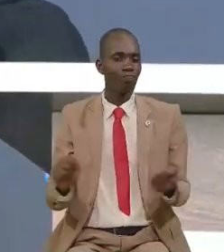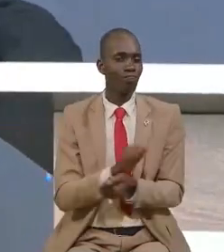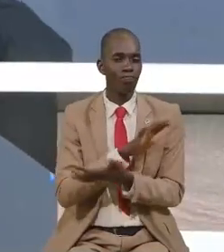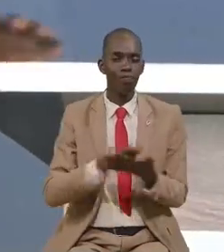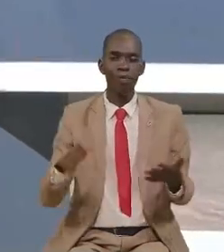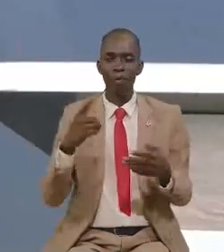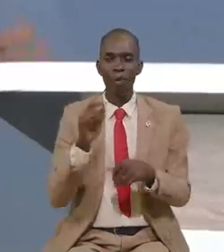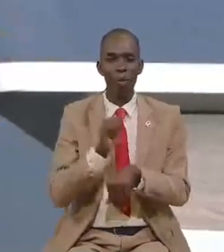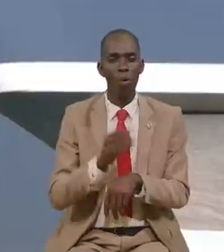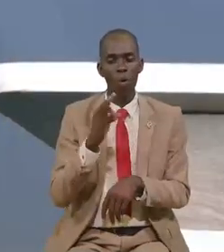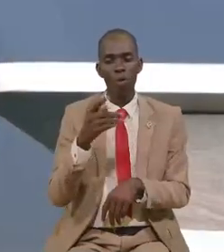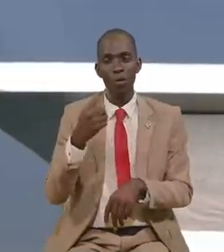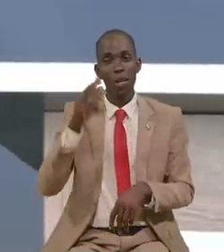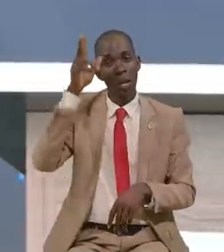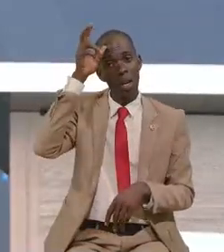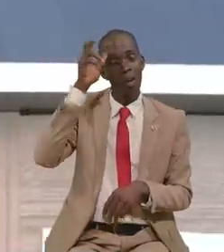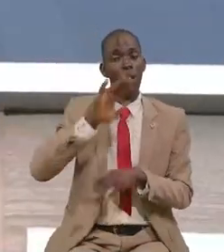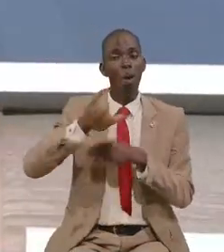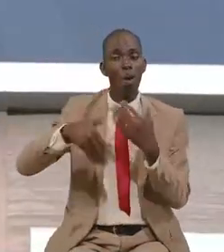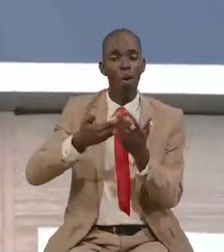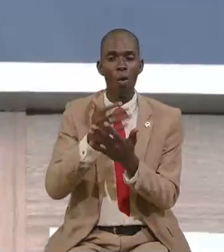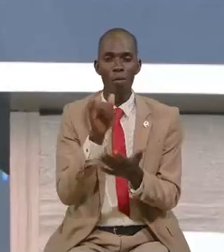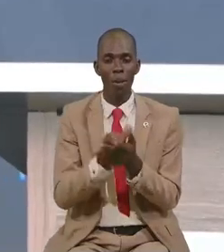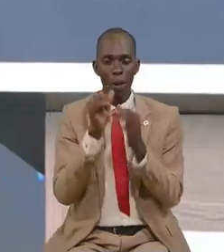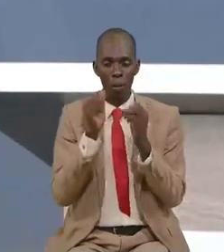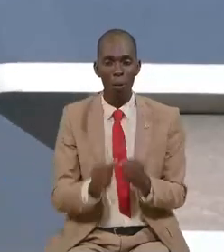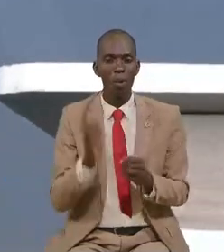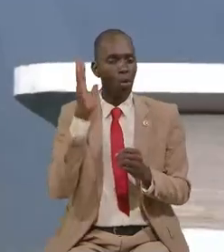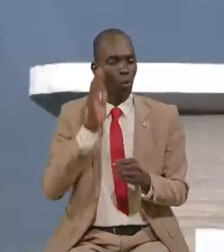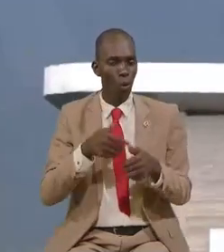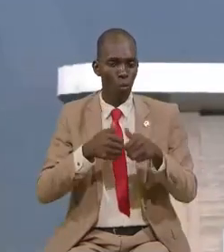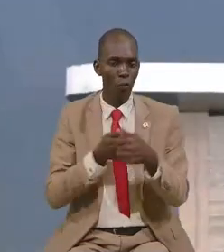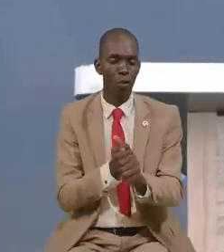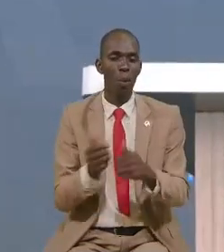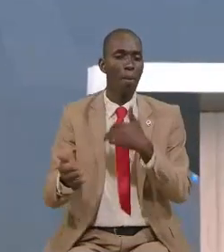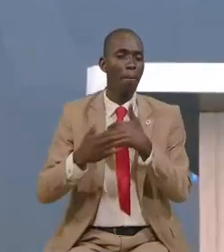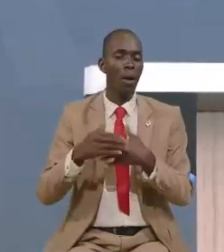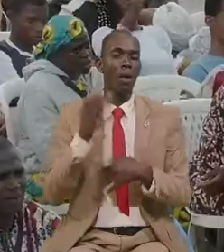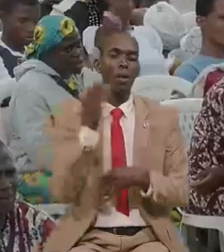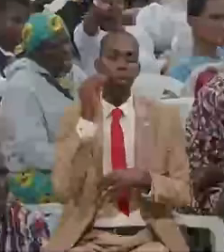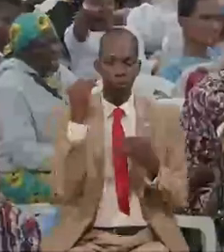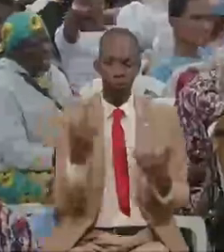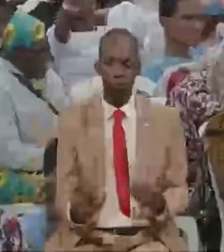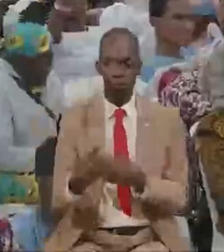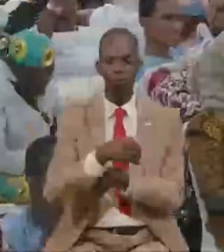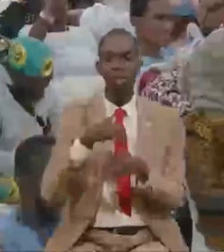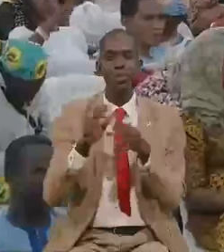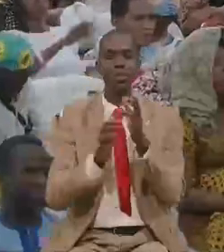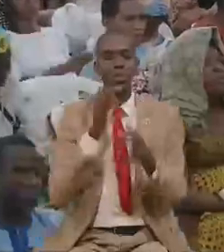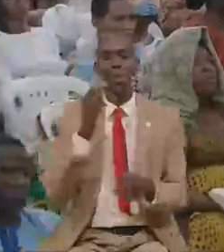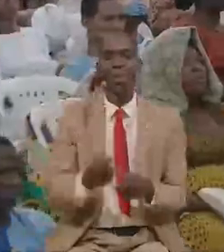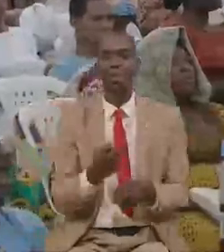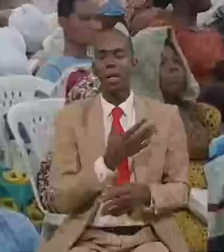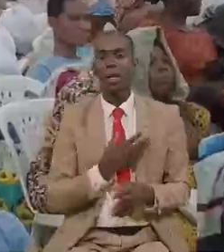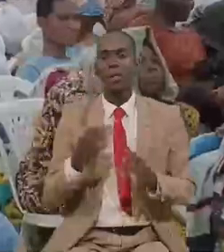du diable. Toute cette puissance ira avec toi à la maison aujourd'hui au nom de Jésus. Et Jésus